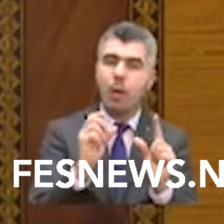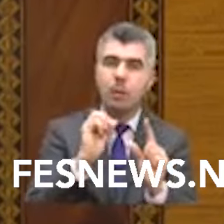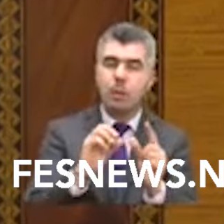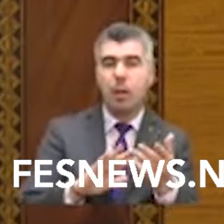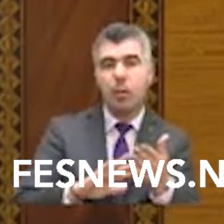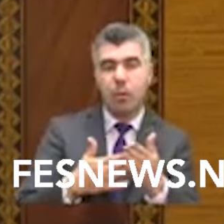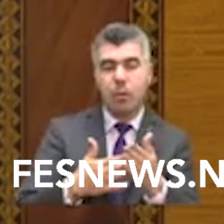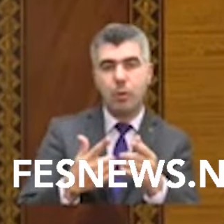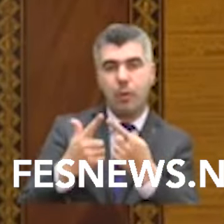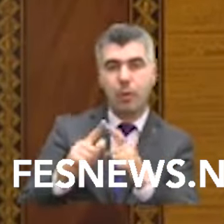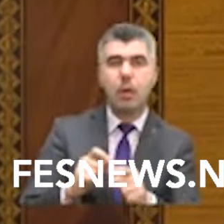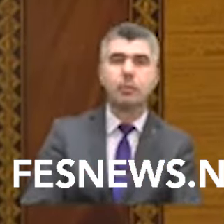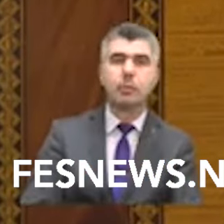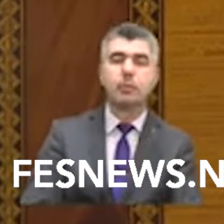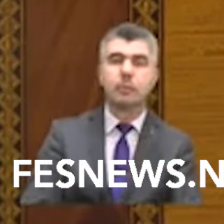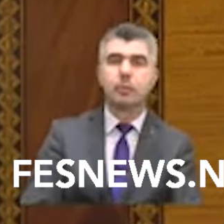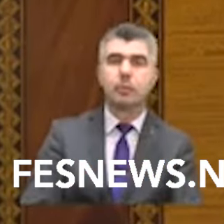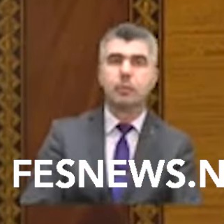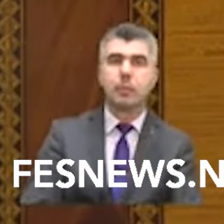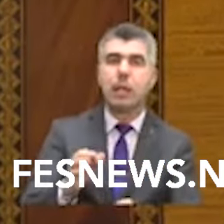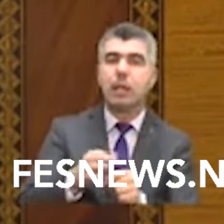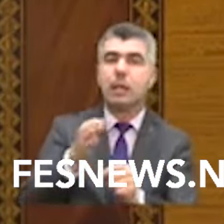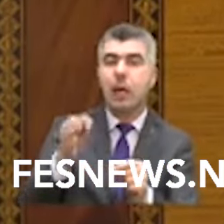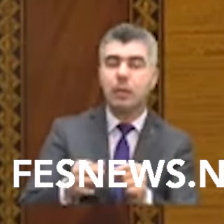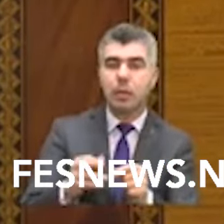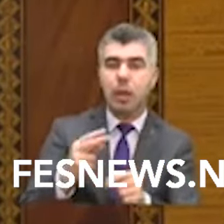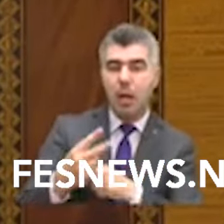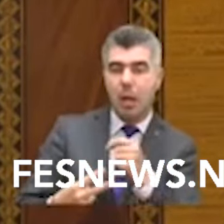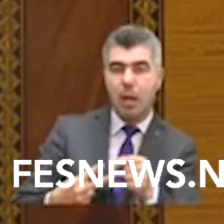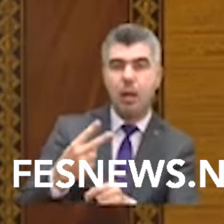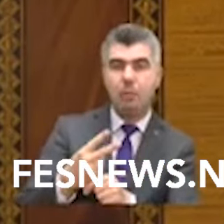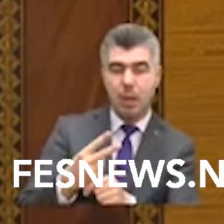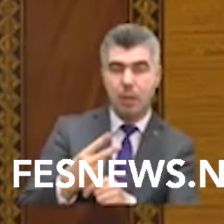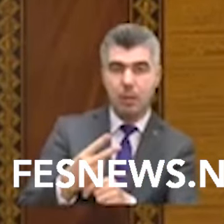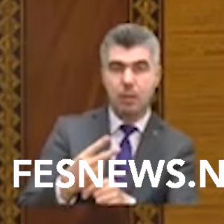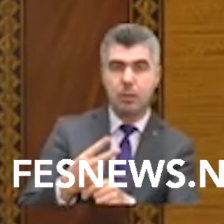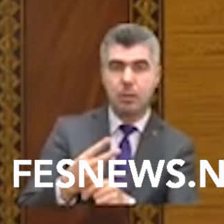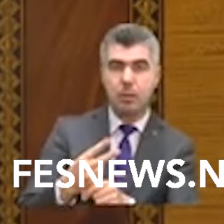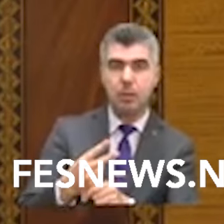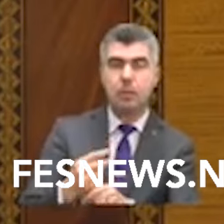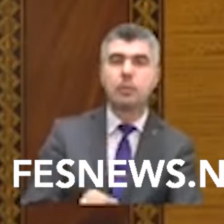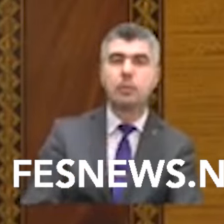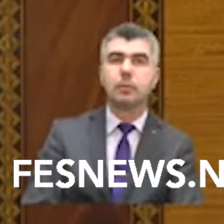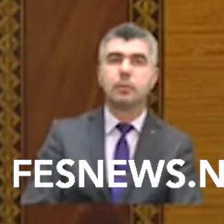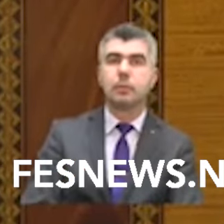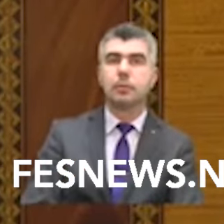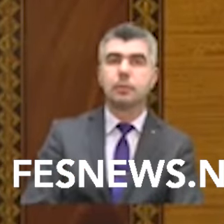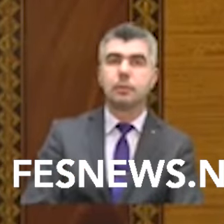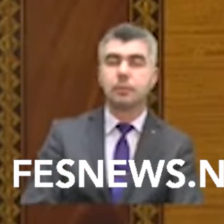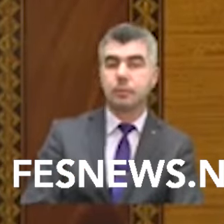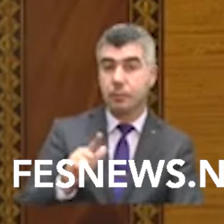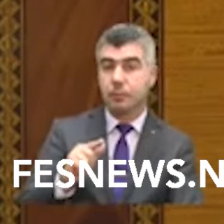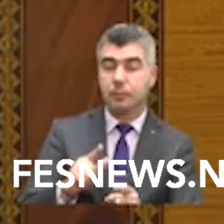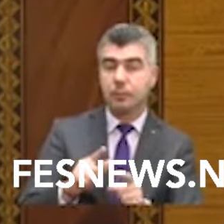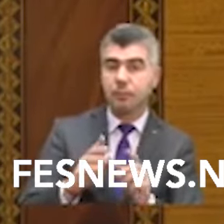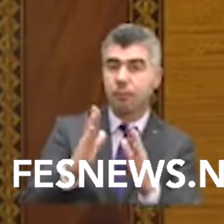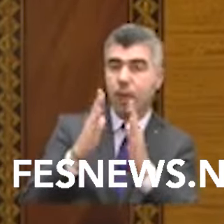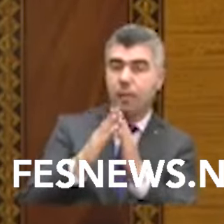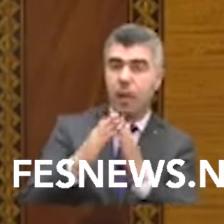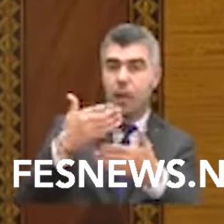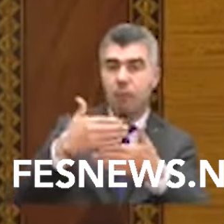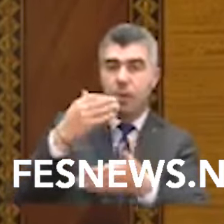جميع الأوراش. والنتائج ديال العامين وبالنسبة لهاد المجال ديال الإسكان، الحكومة